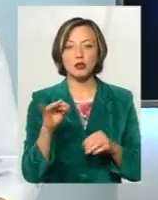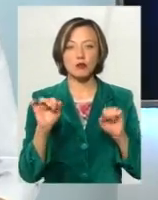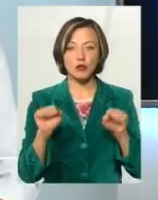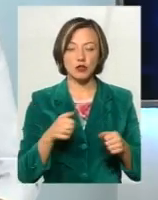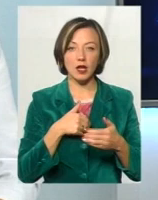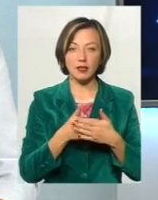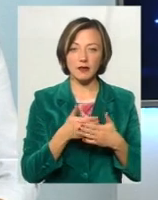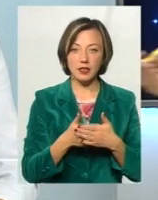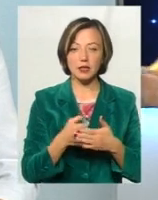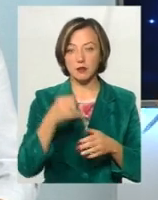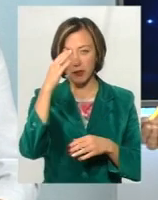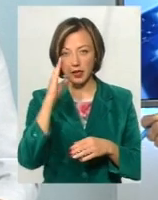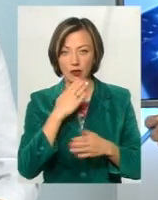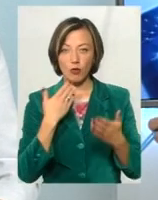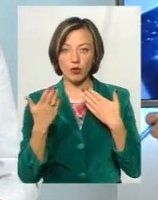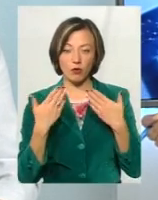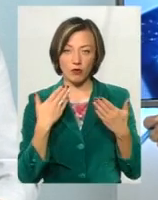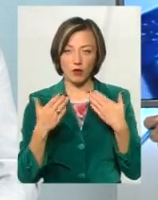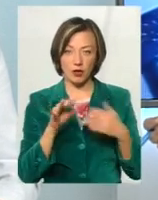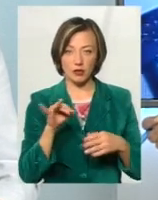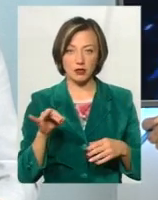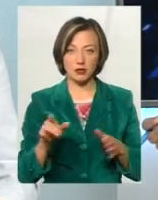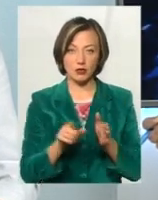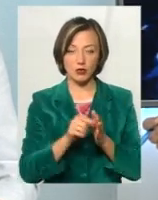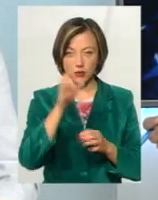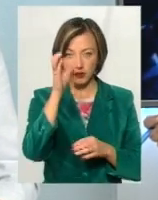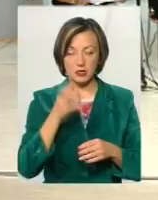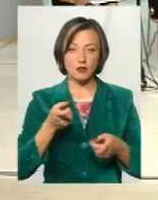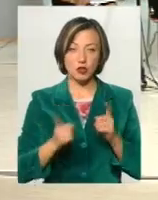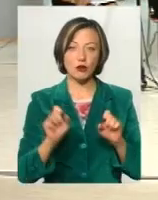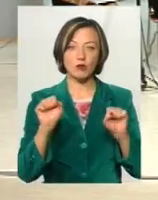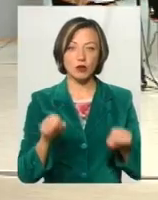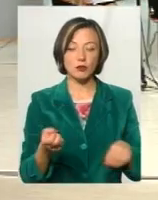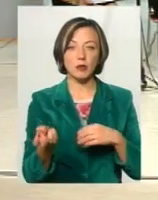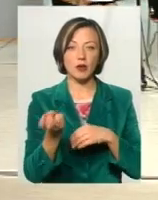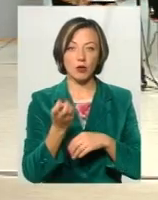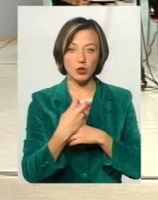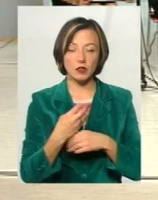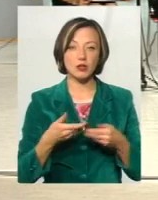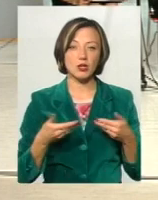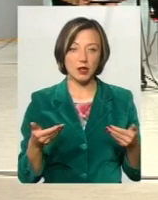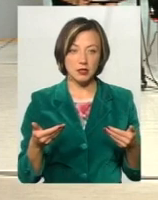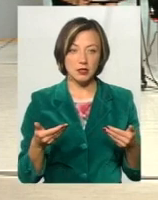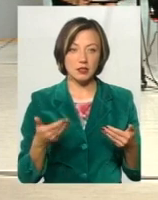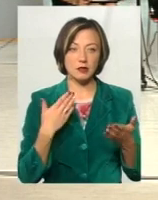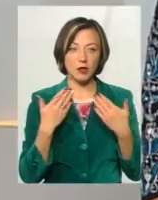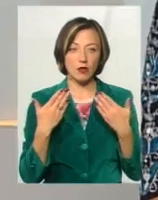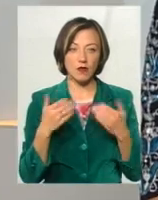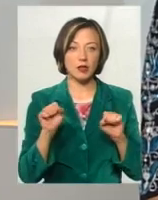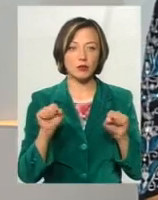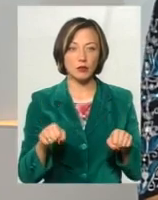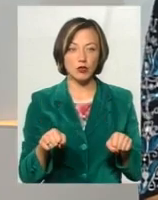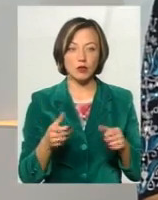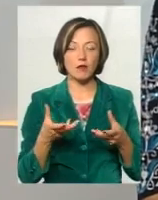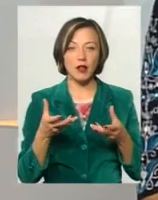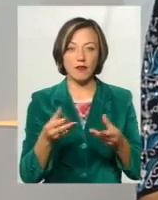громадські активісти і батьки комунікувати з освітою? Звичайно, можуть. Вони можуть приходити до нас, спілкуватися, можуть